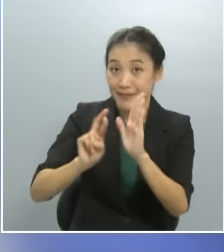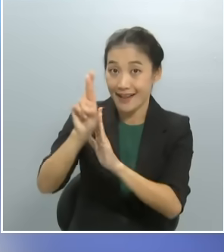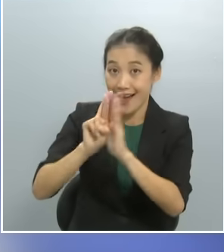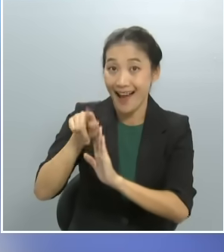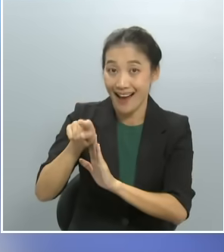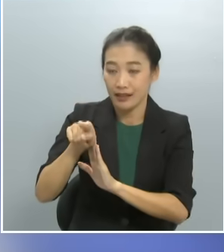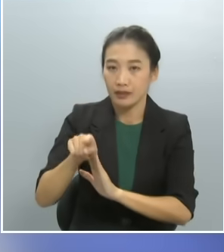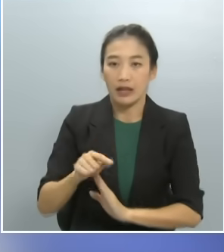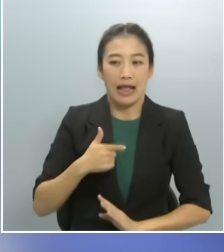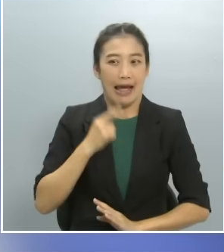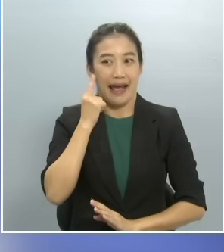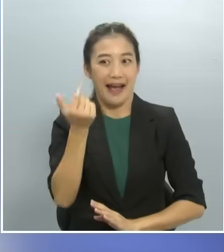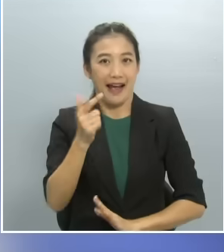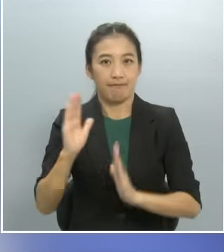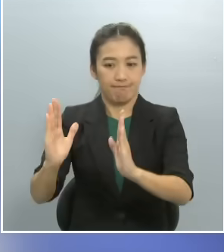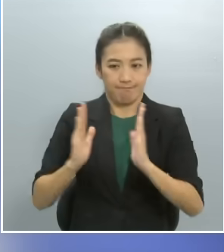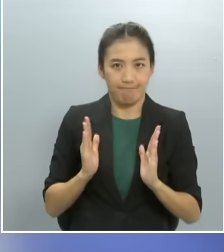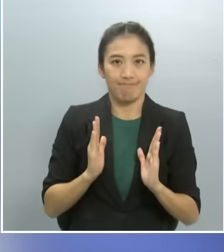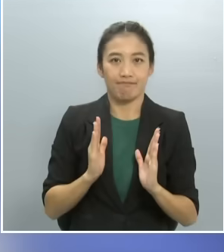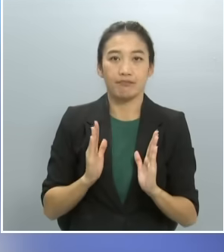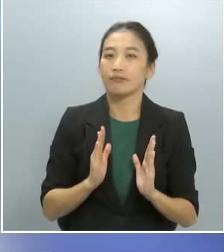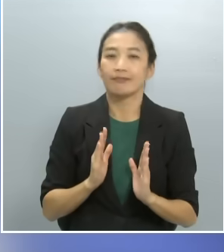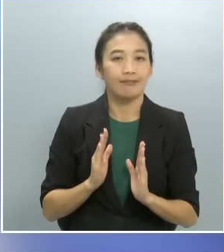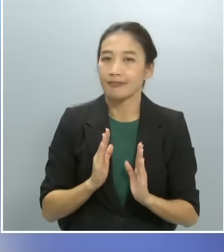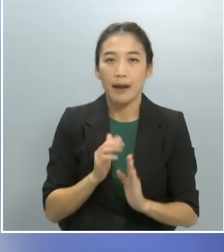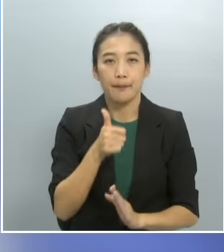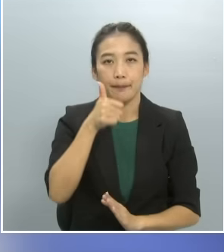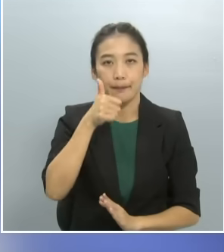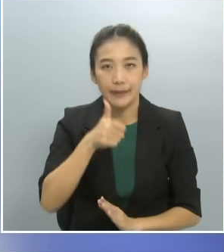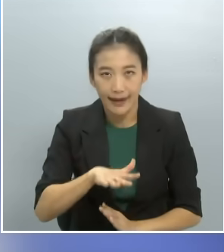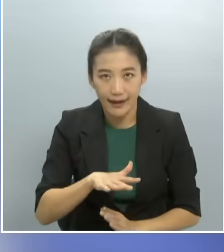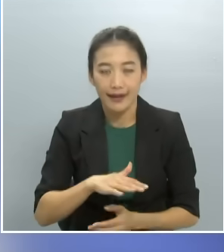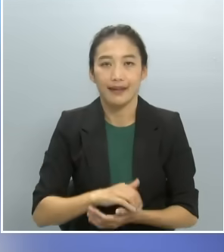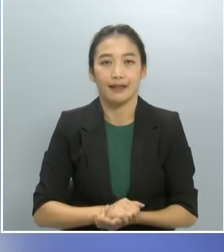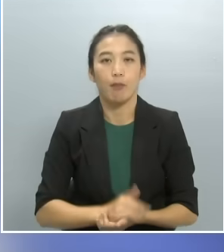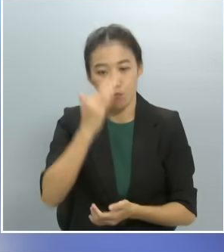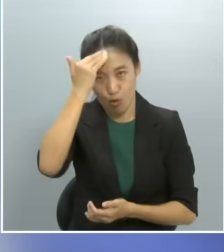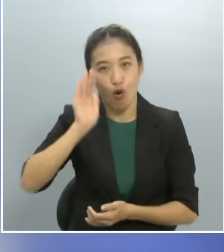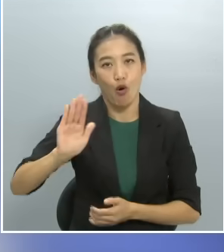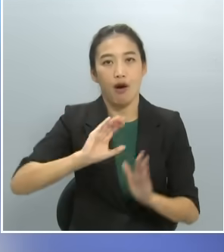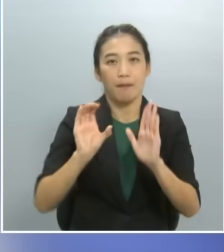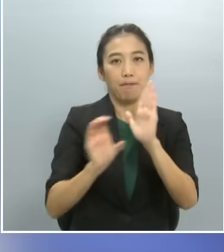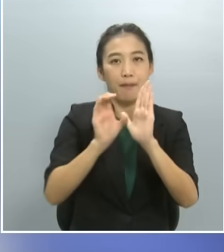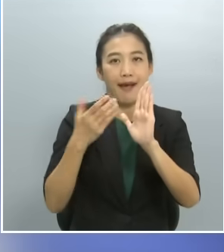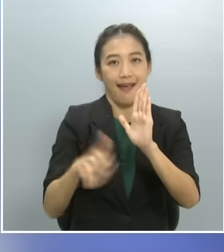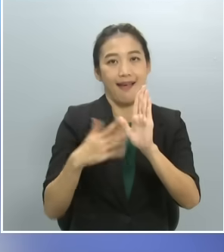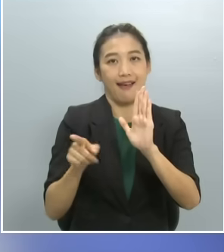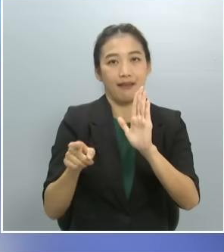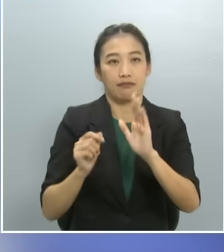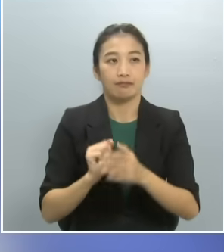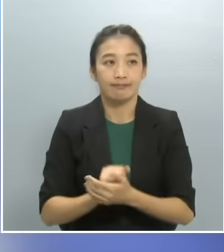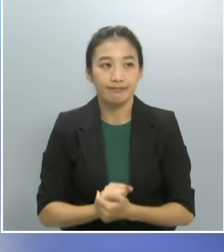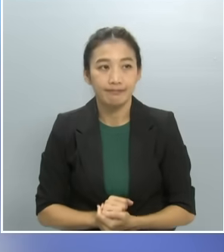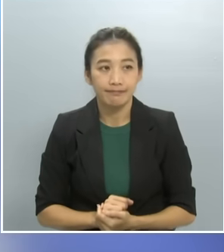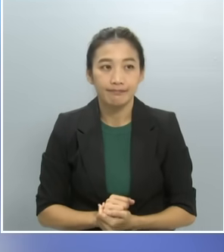อันที่ผมบอกเลยอันนี้คือร้านลูกไก่ทองร้านลูกไก่ทองคือผมก็ไปทานบ่อย